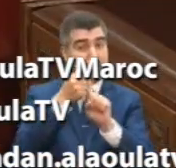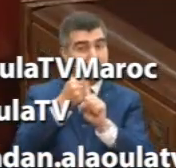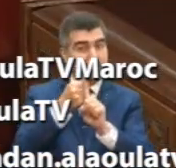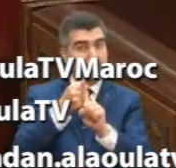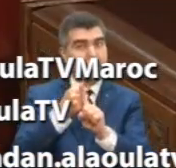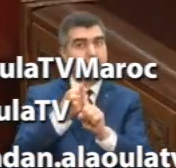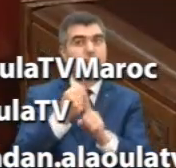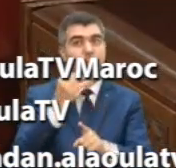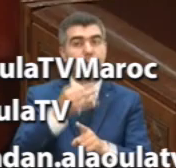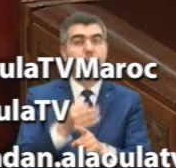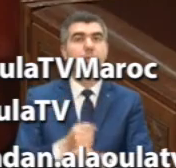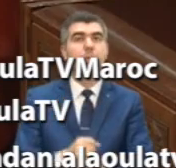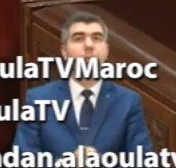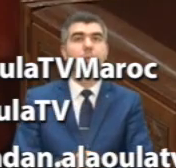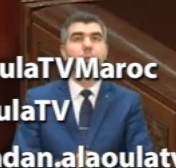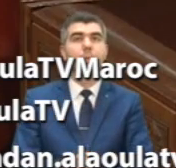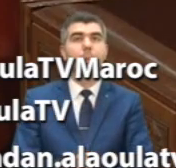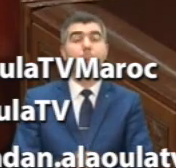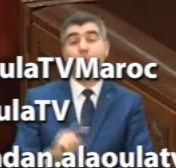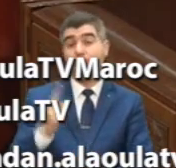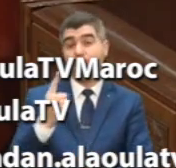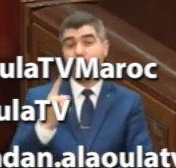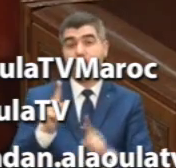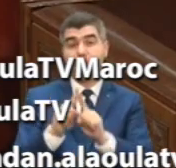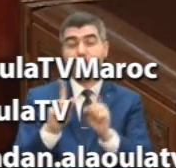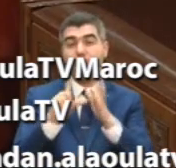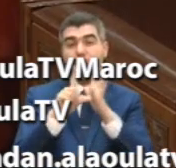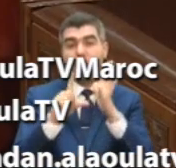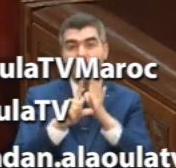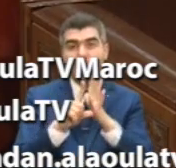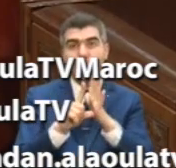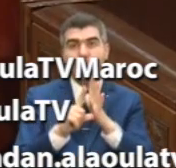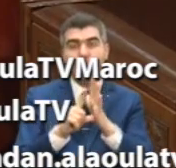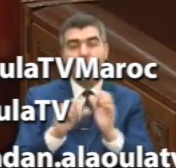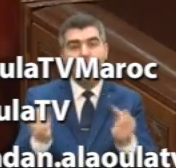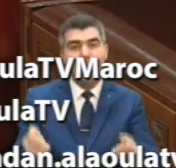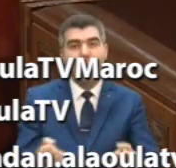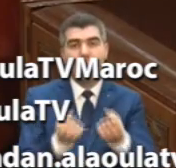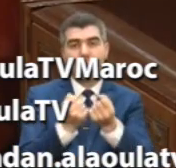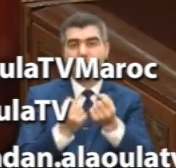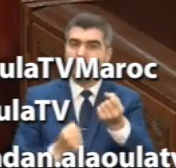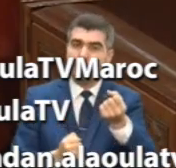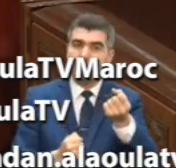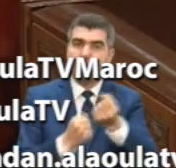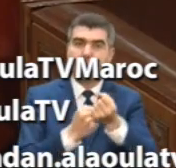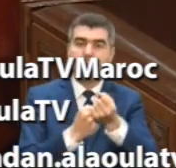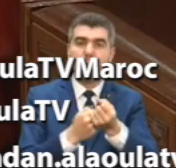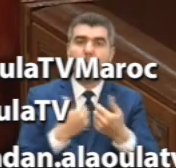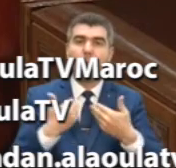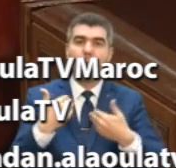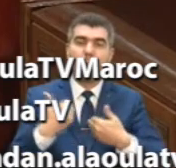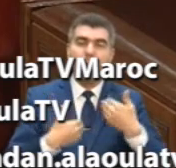جدا بدأت مع القانون الإطار للنهوض بالأشخاص في وضعية إعاقة،